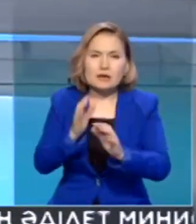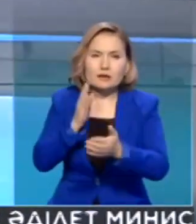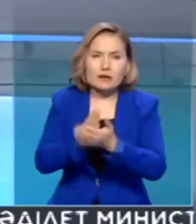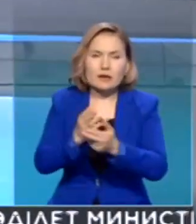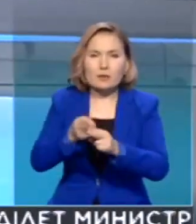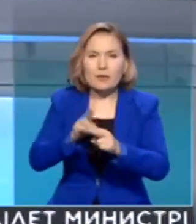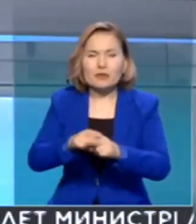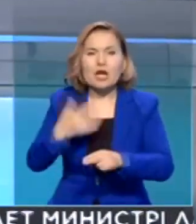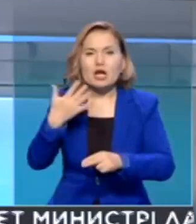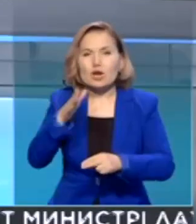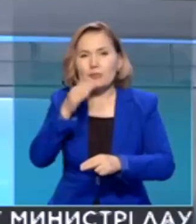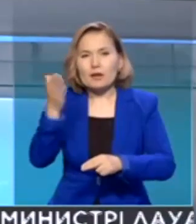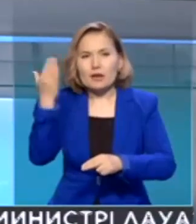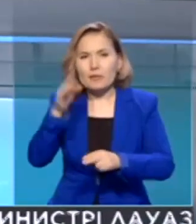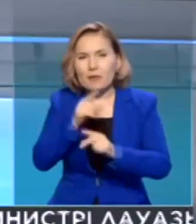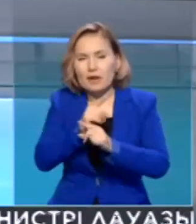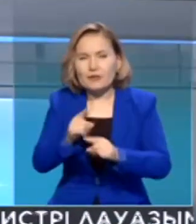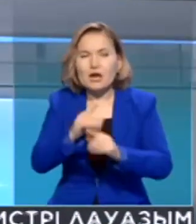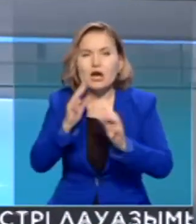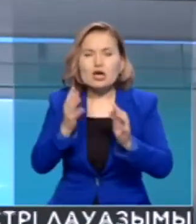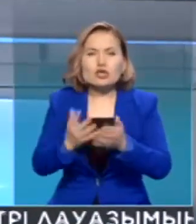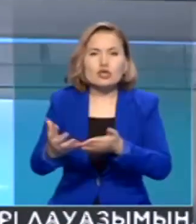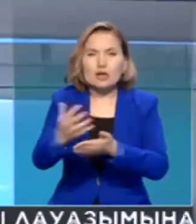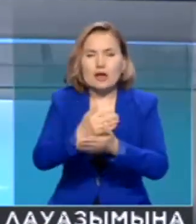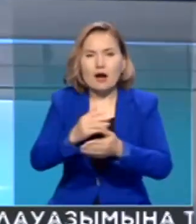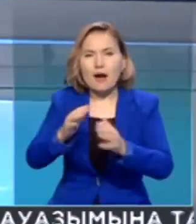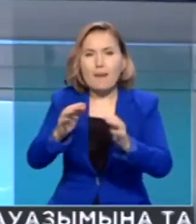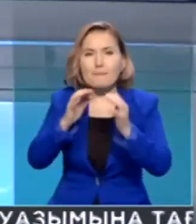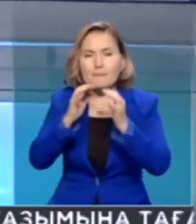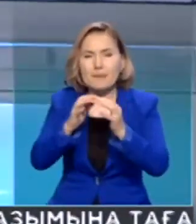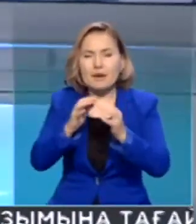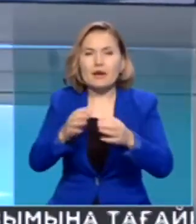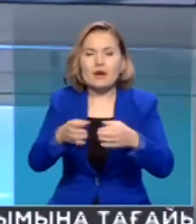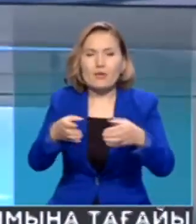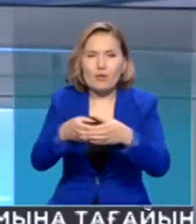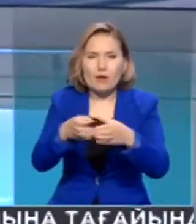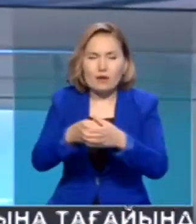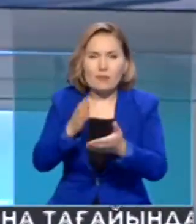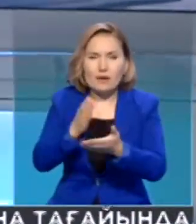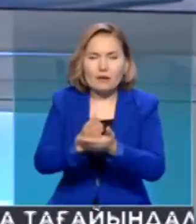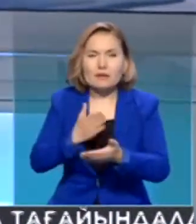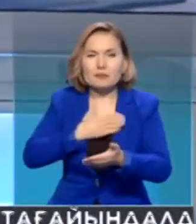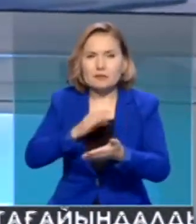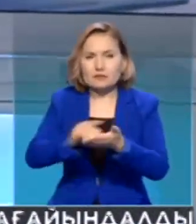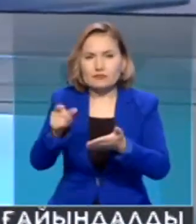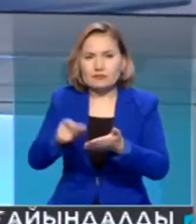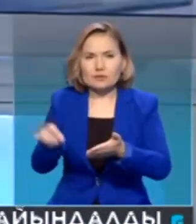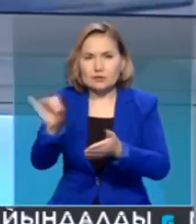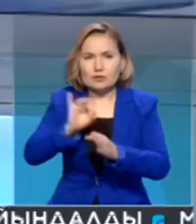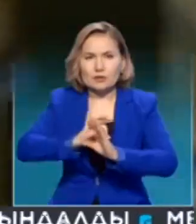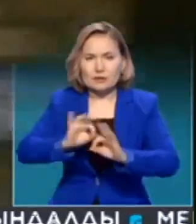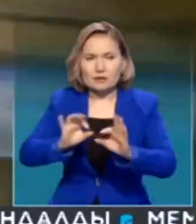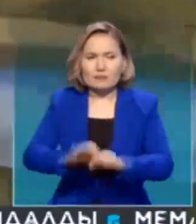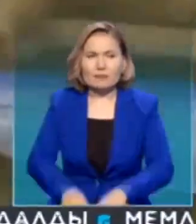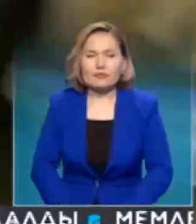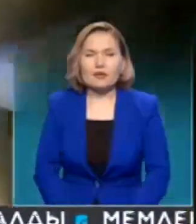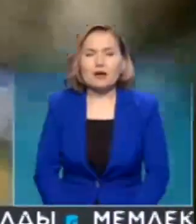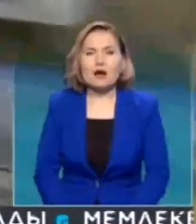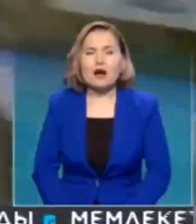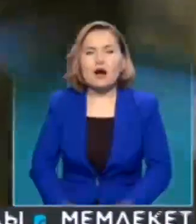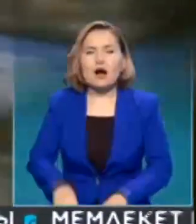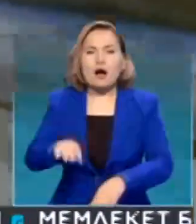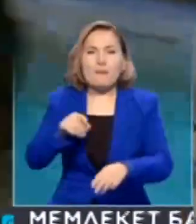мүмкіндік. Сонау 20-ші жылдардан бері жиналған ми коллекциясын Нұрсұлу Қасымда көріп қайтты. Бұл